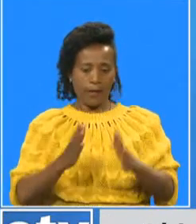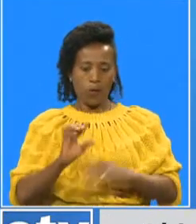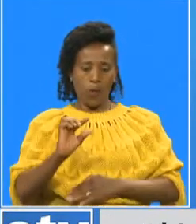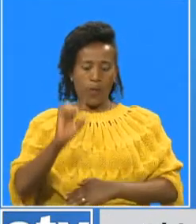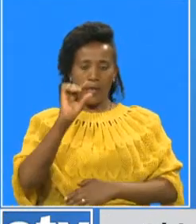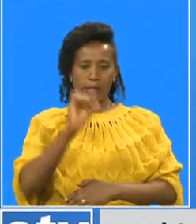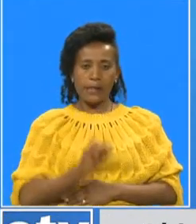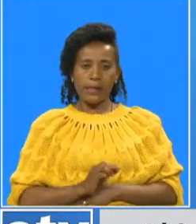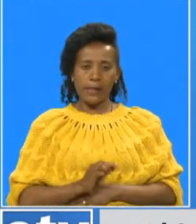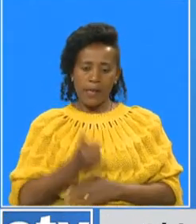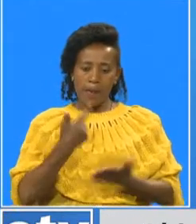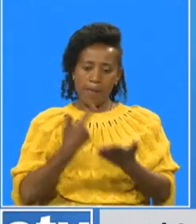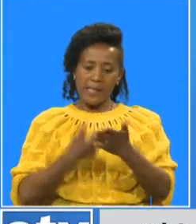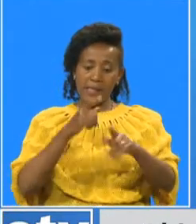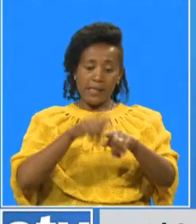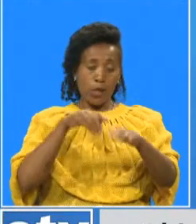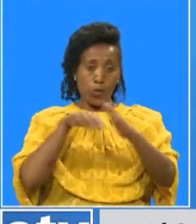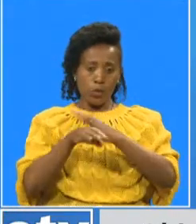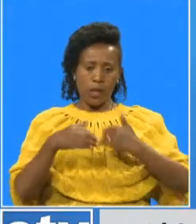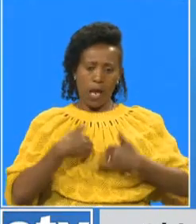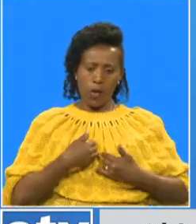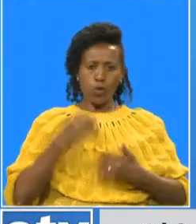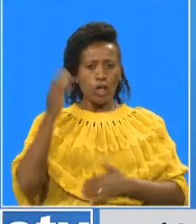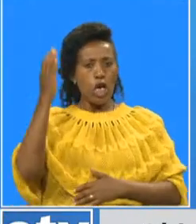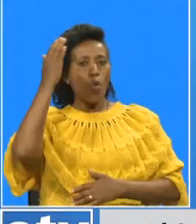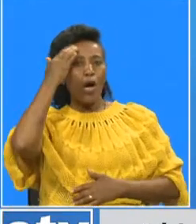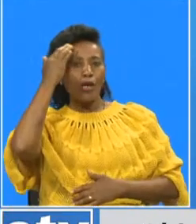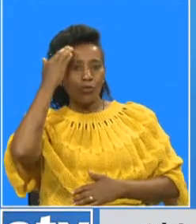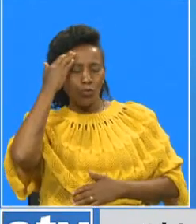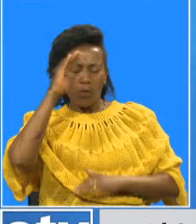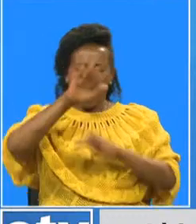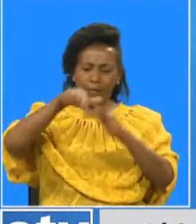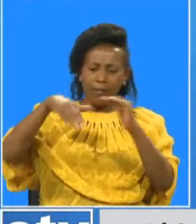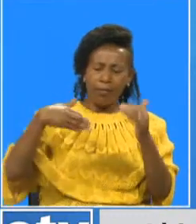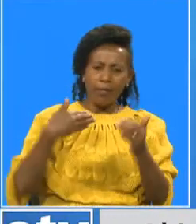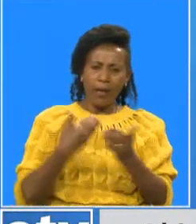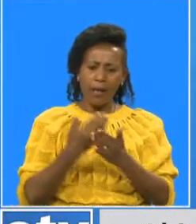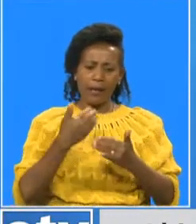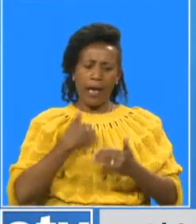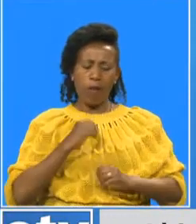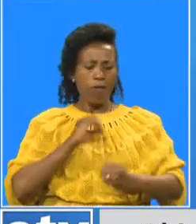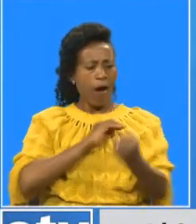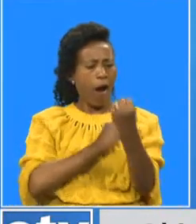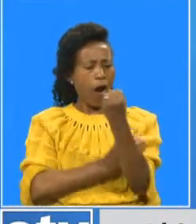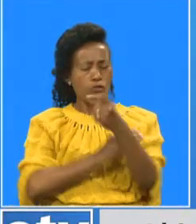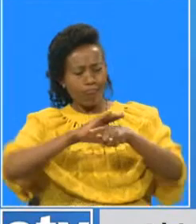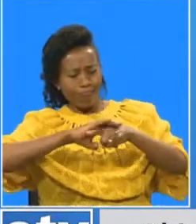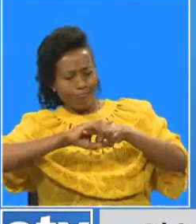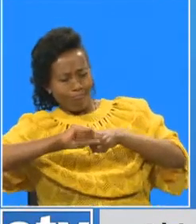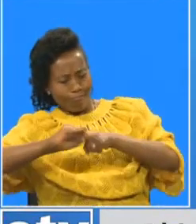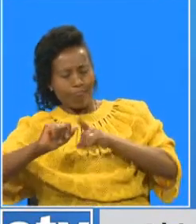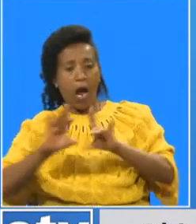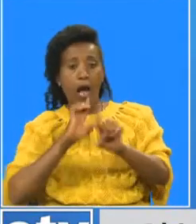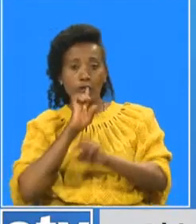ቢያንስ በዚህ ጊዜ ውስጥ ያለው እውቀቱን አጠቃላይ ያለውን ኃይሉን አሟጦ